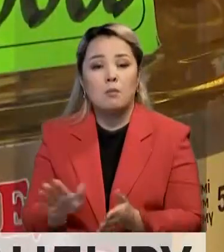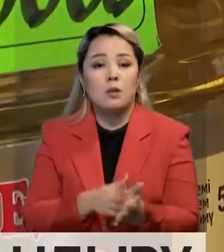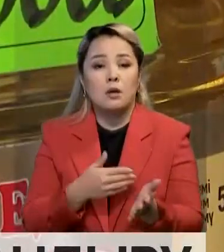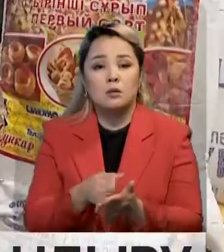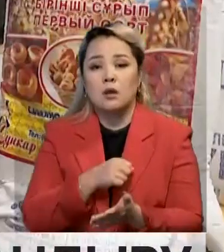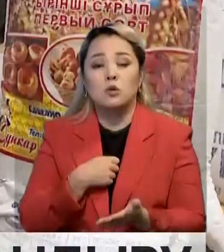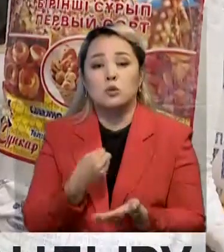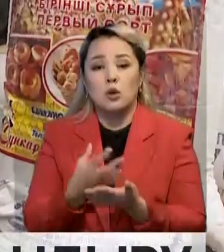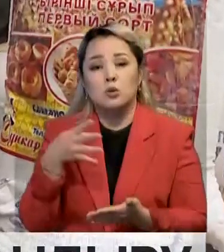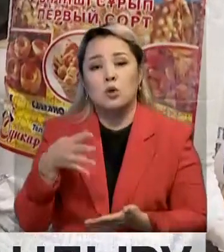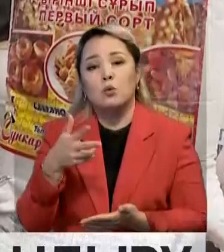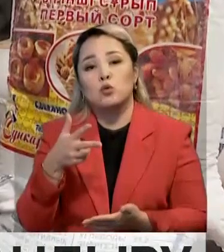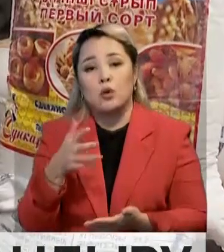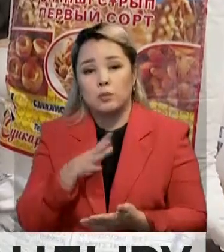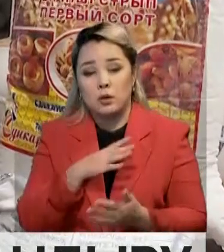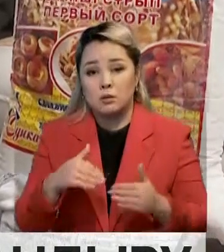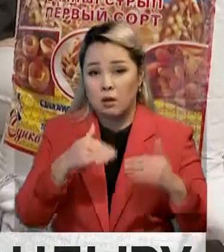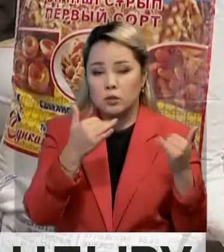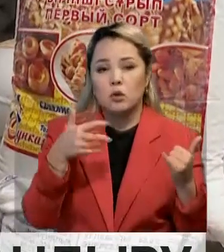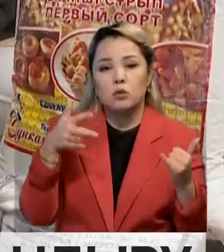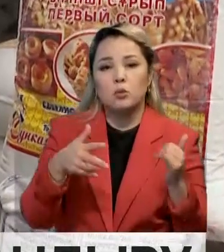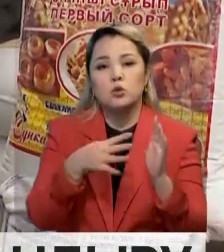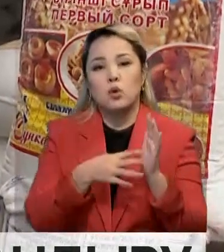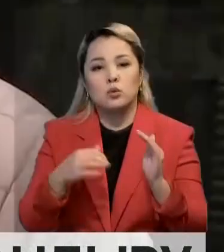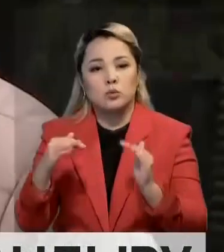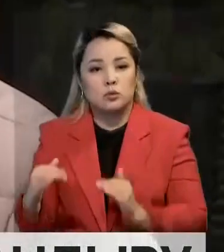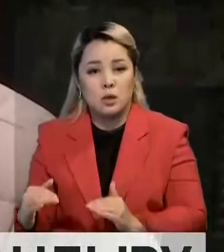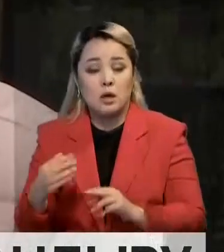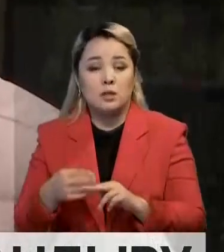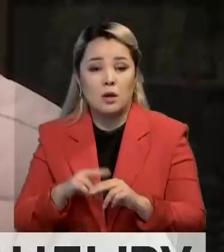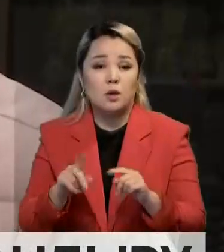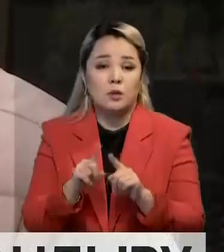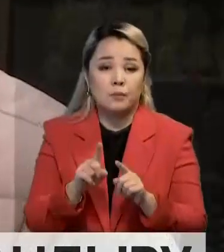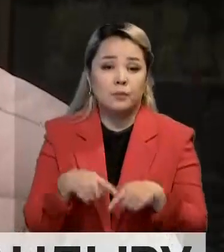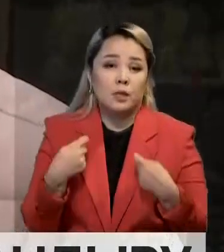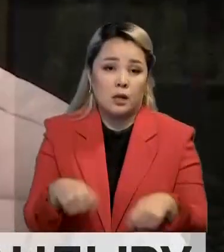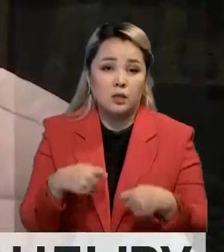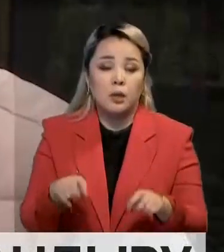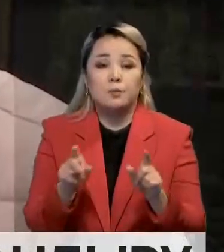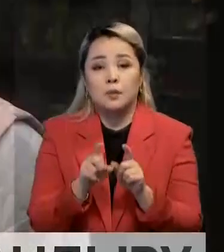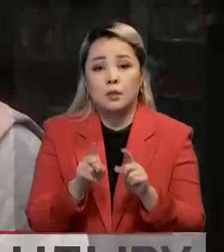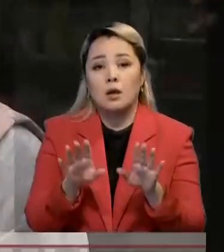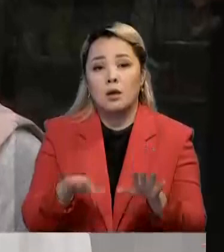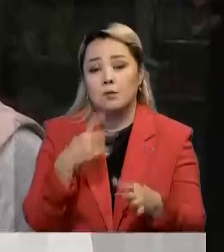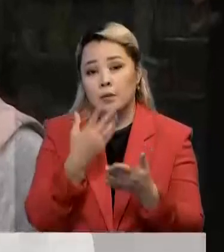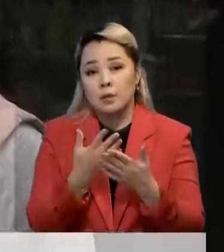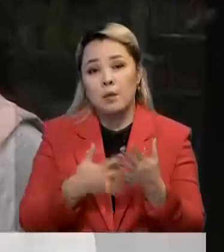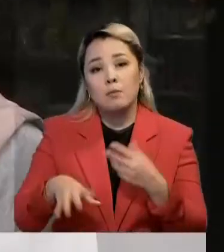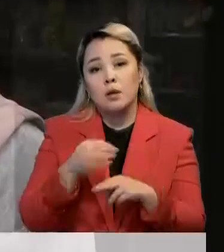ең қымбаттары 4300-ге дейін барып еді. Қазір 3900 болды. Мысалы, қараңыз, мынау сатылып жатқан супермаркеттерде қарағанда